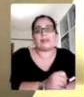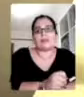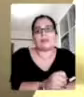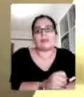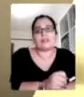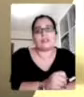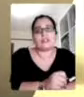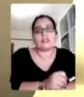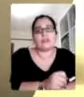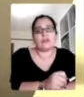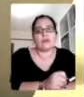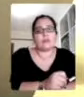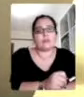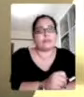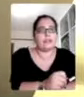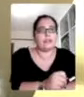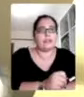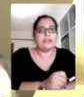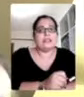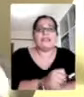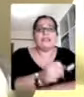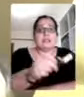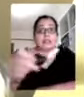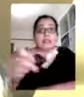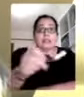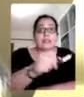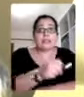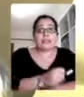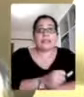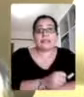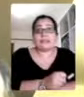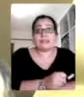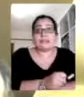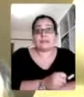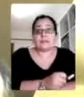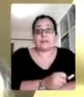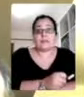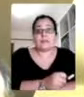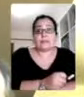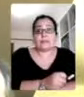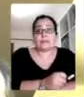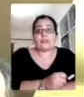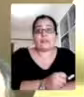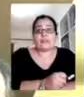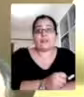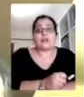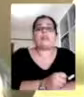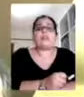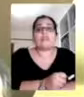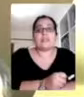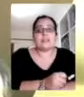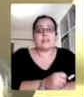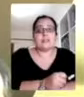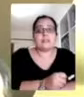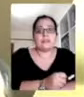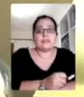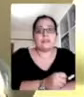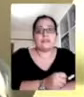her gün onlarca defa kopartıyor. Ya ben de hızla Ben ilgili sıkıntı değil de bu Facebook'un yok, canlı hızlı